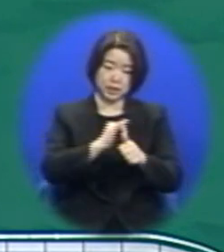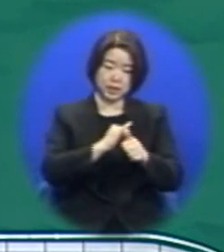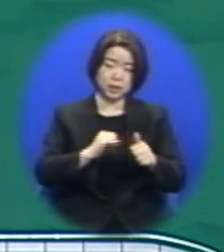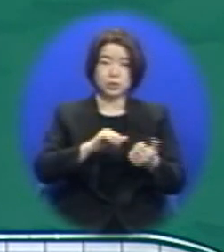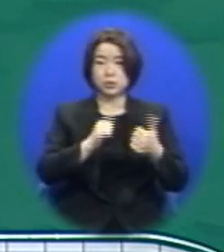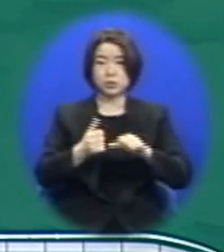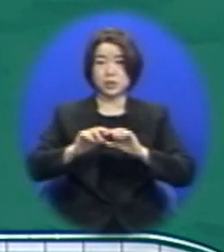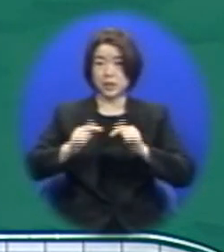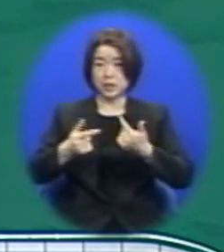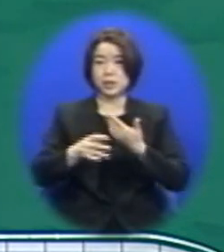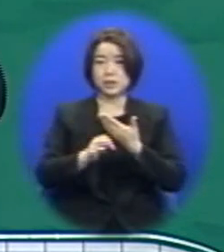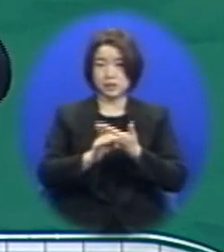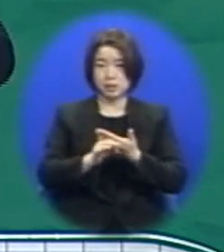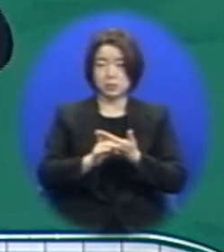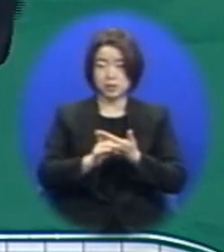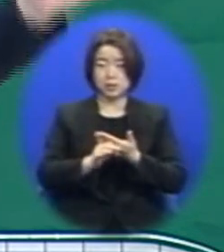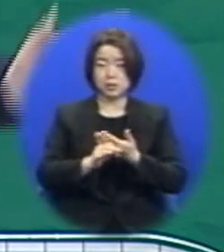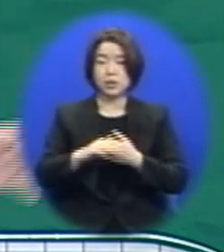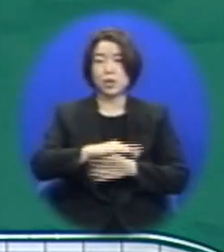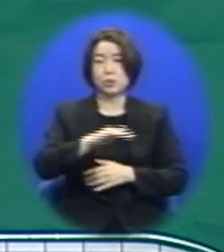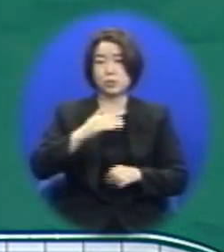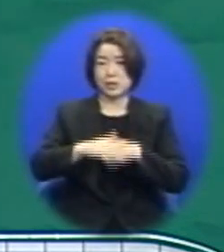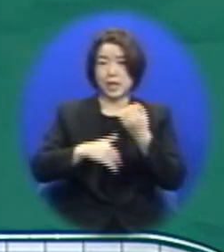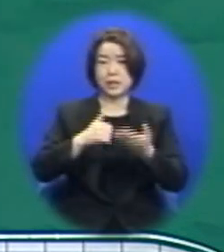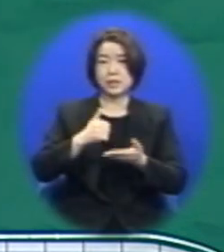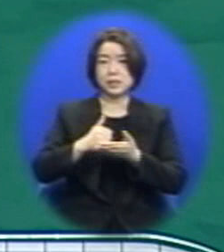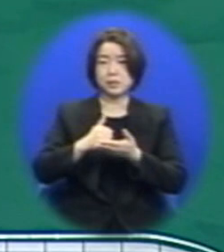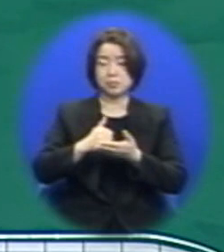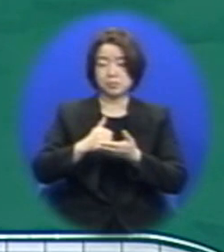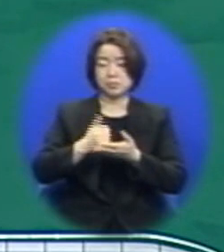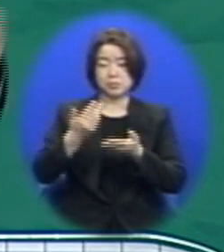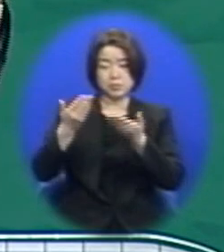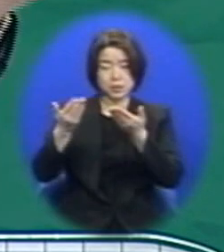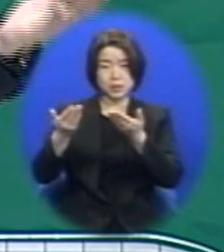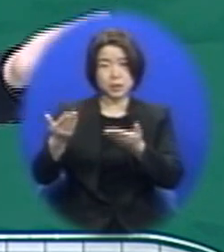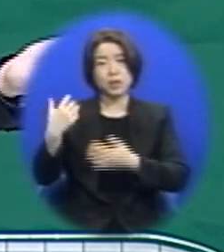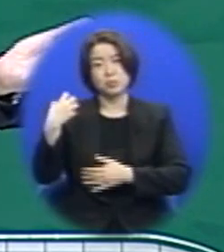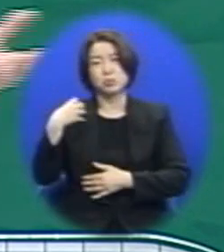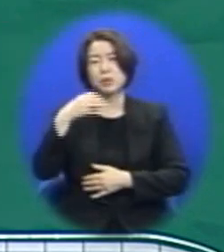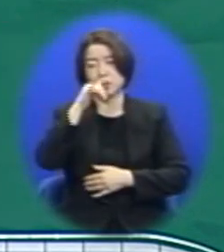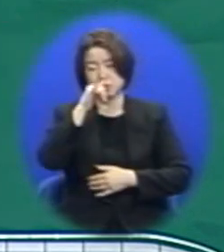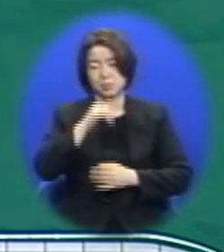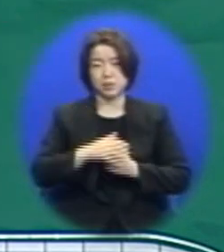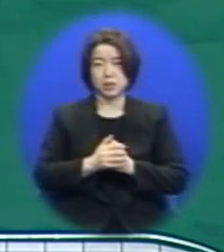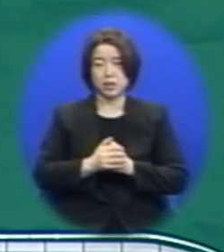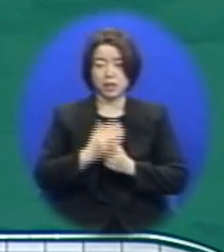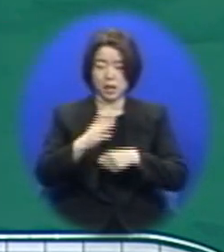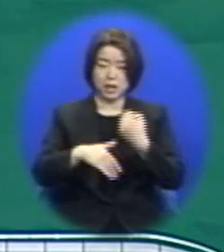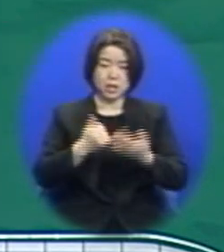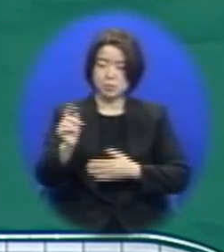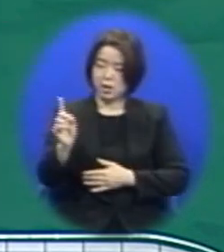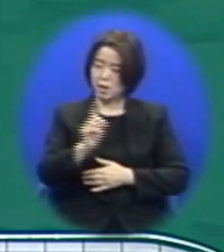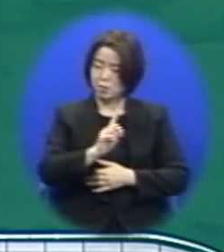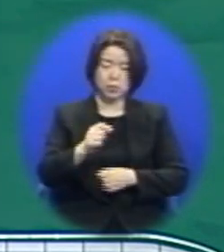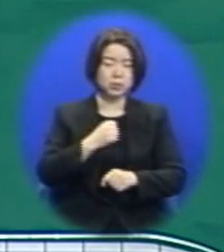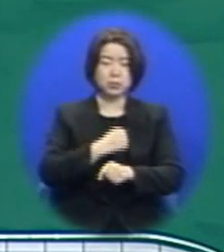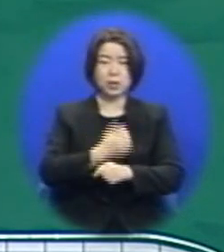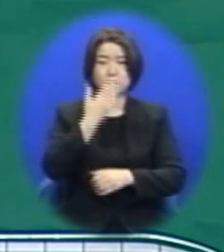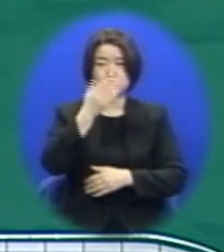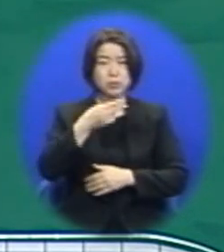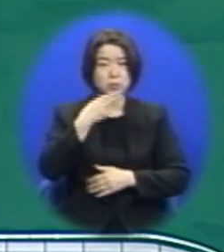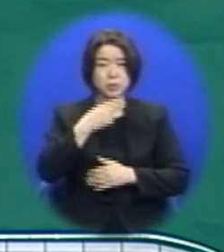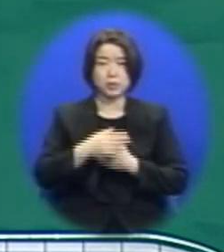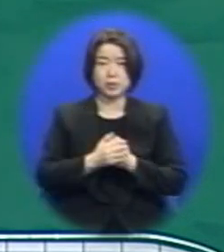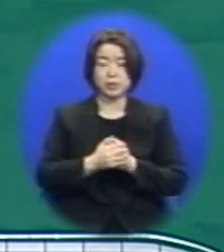않았다면 우리는 하나님에게 부담스러울 뿐입니다. 하나님은 아무것도 하실 수가 없어요. 그런데